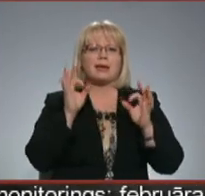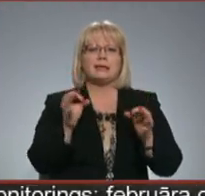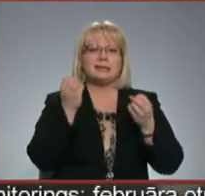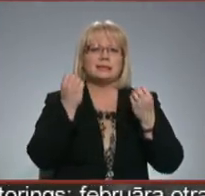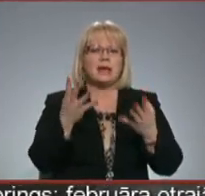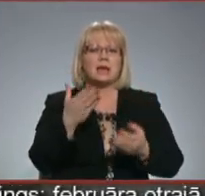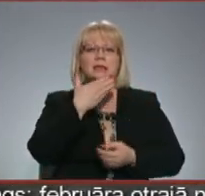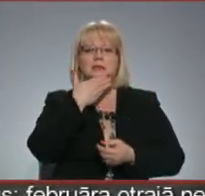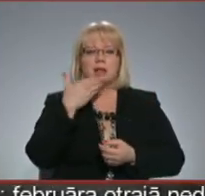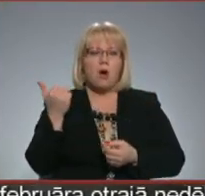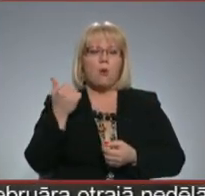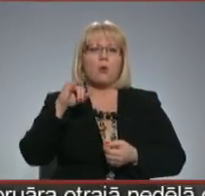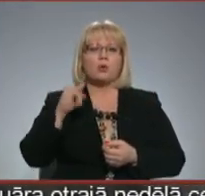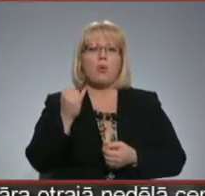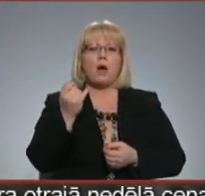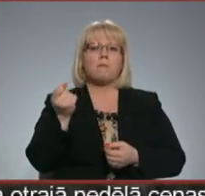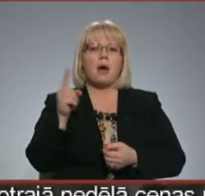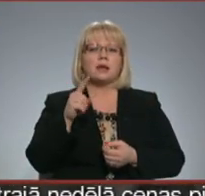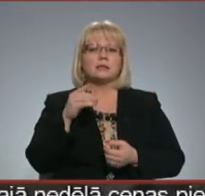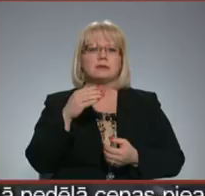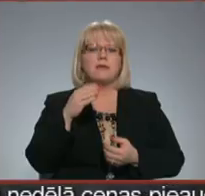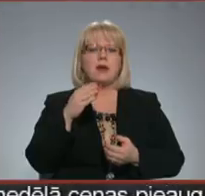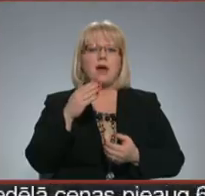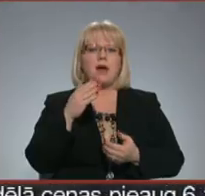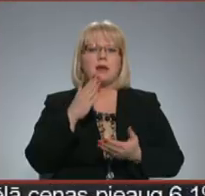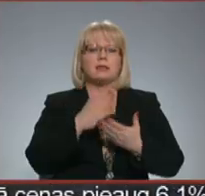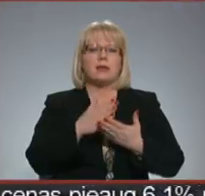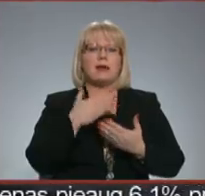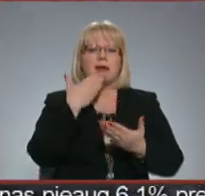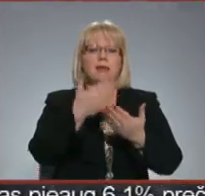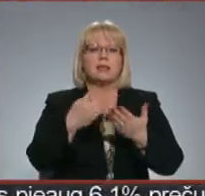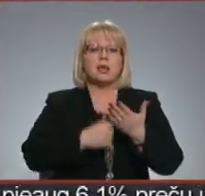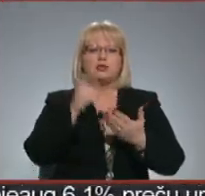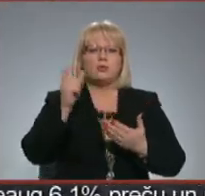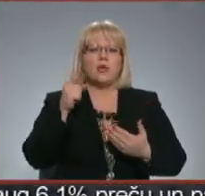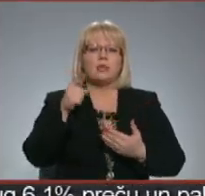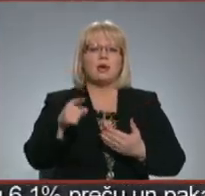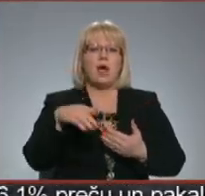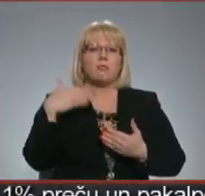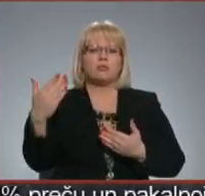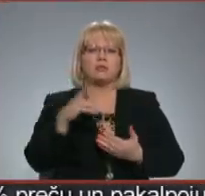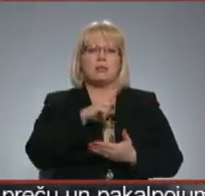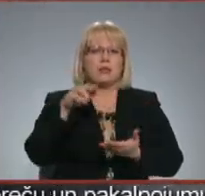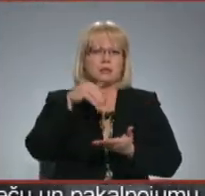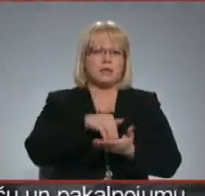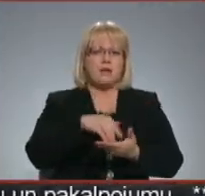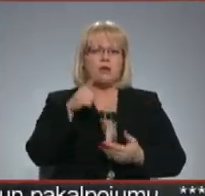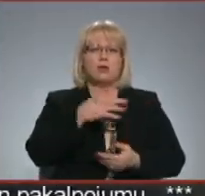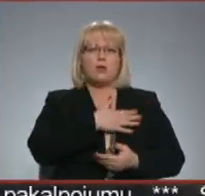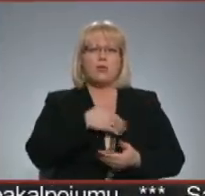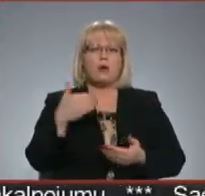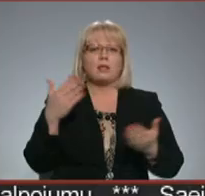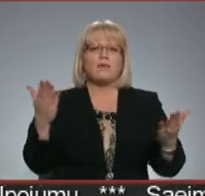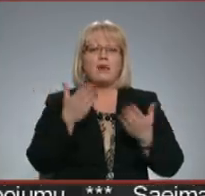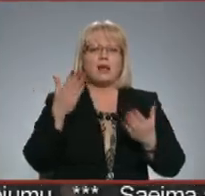skaidrs nav, jo pārsturā tik ieteikts, lai žurnālisti tur un vispār cilvēki tajā pusē nerādās, bet ka tur ļoti viegli var